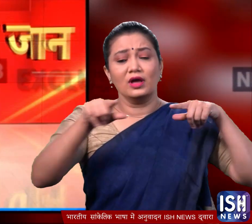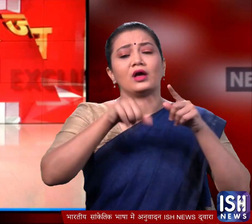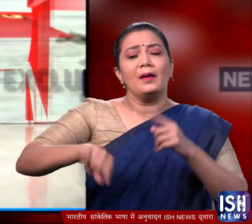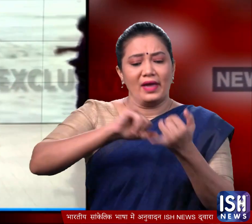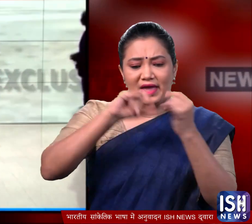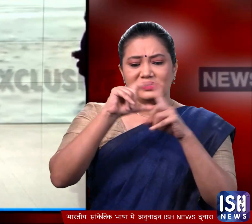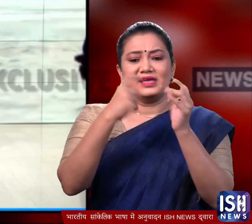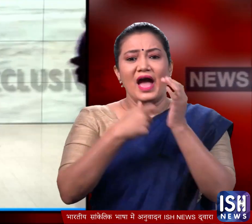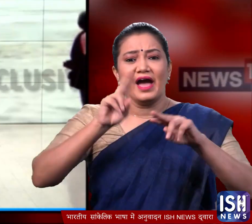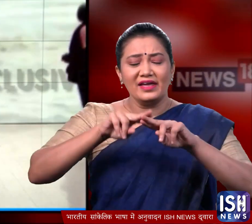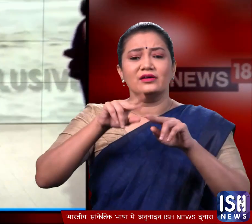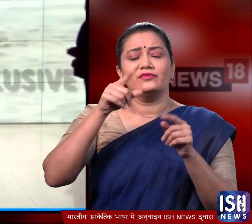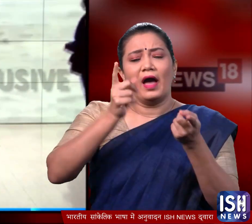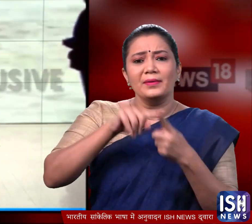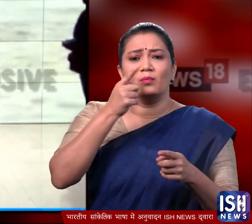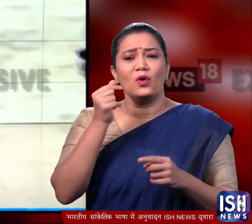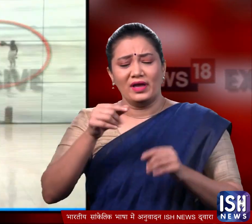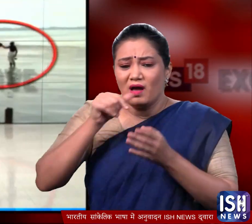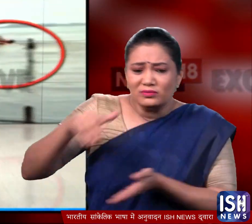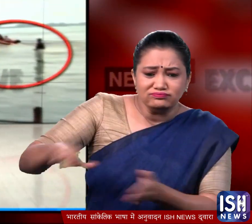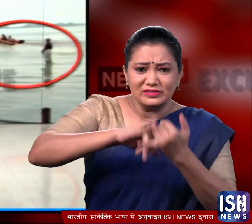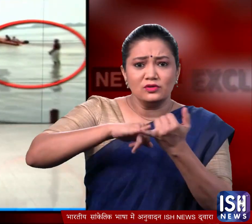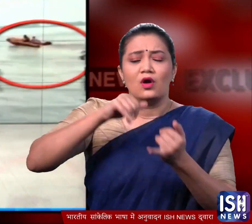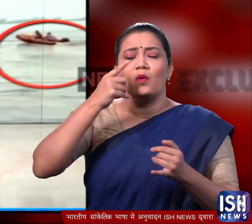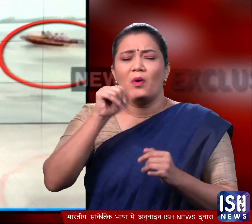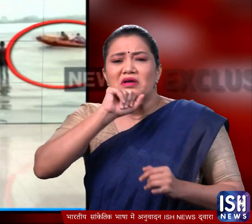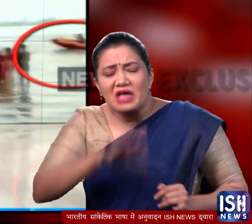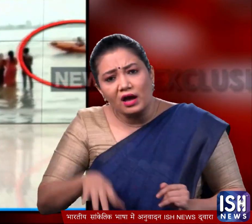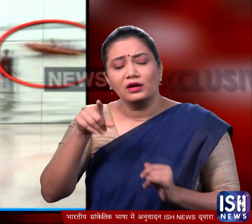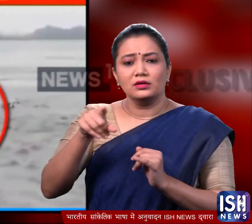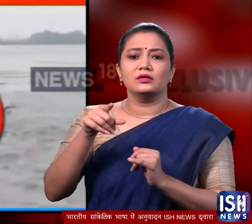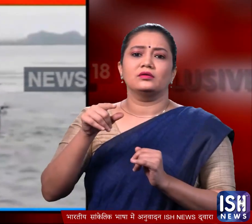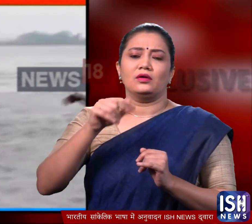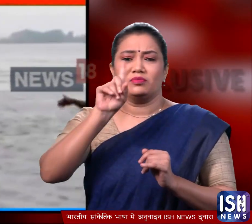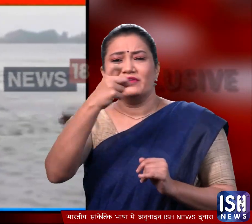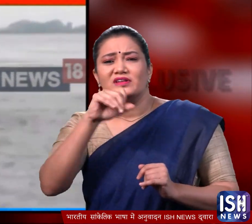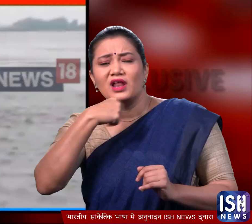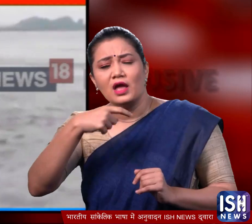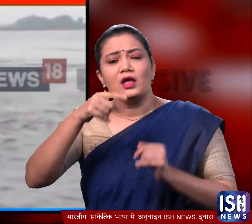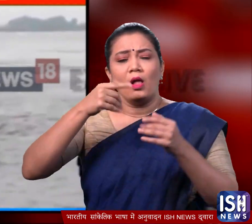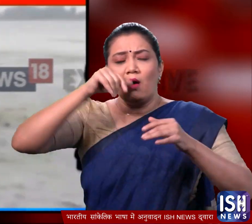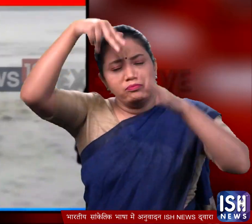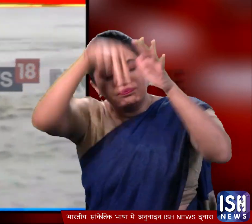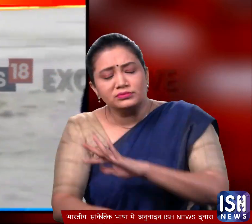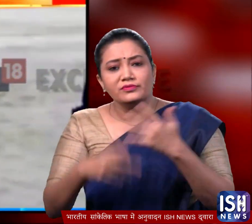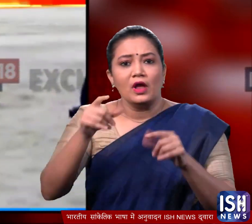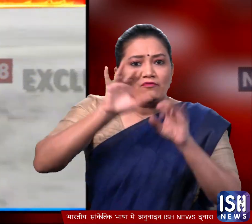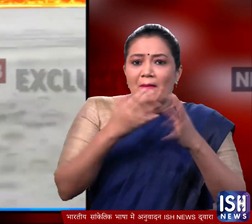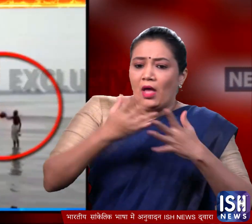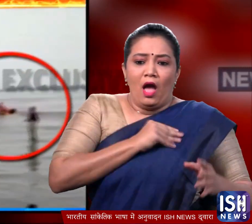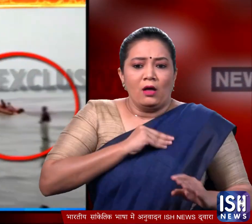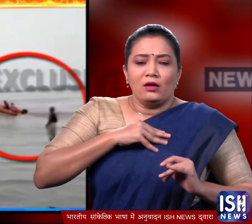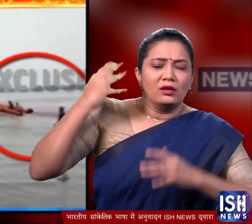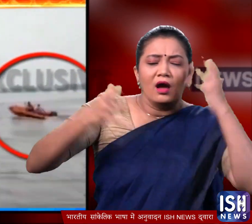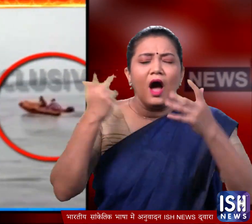की जान बचा ली। वहां सरयू नदी में एक 17 साल का लड़का नहाते वक्त डूब रहा था, जिसके बाद उसके परिवार वाले दहशत में आ